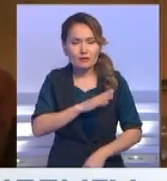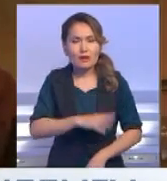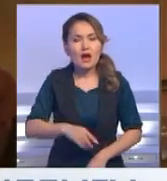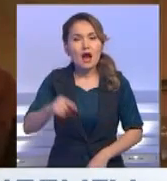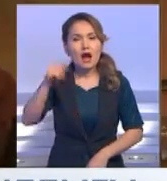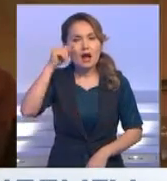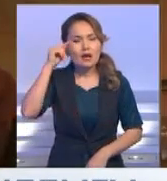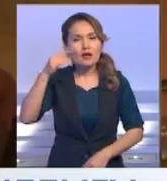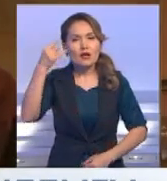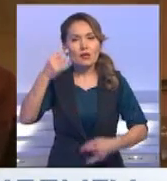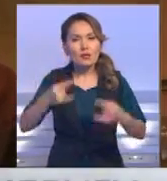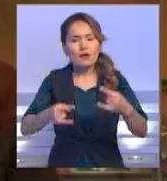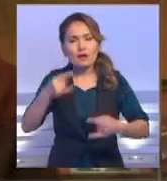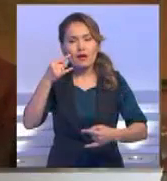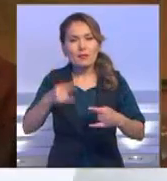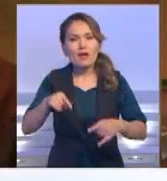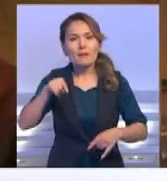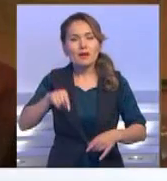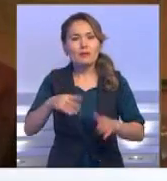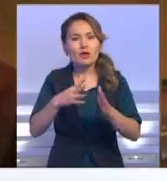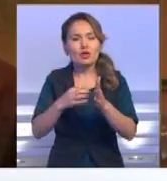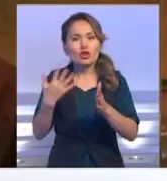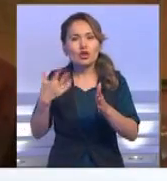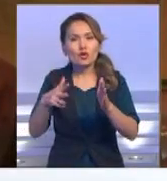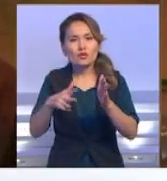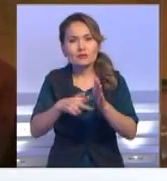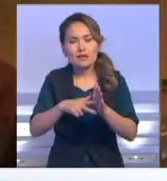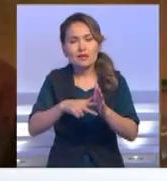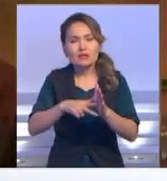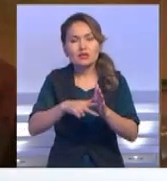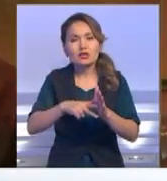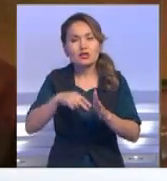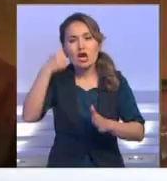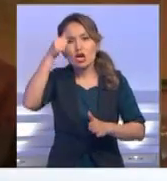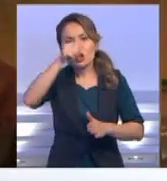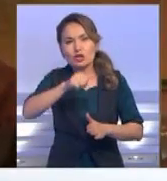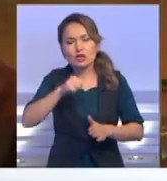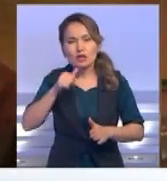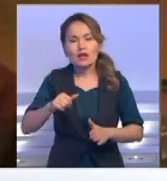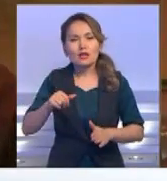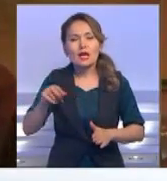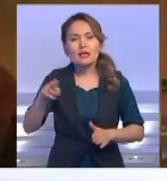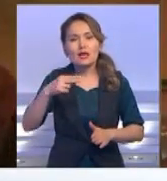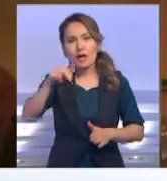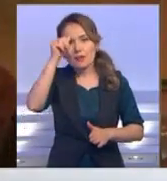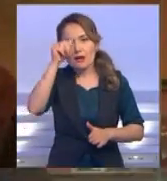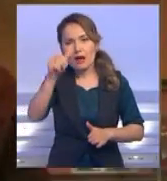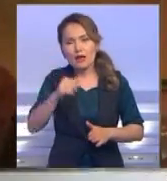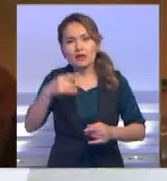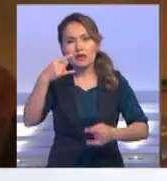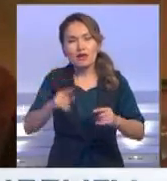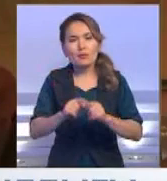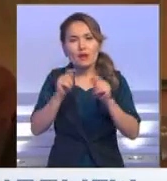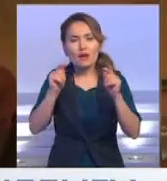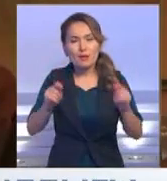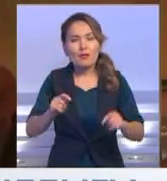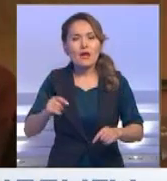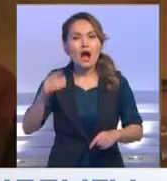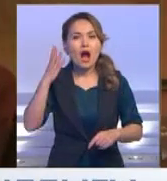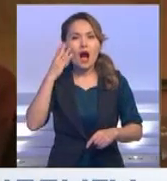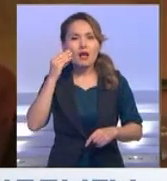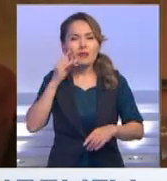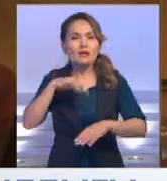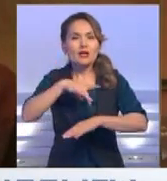Қырғыз телевизиясы 1958 жылдың 1998 айында хабар тарата бастаған. Осыған дейін Алматы мен Ташкентте